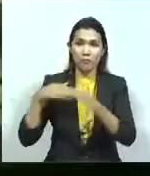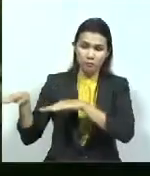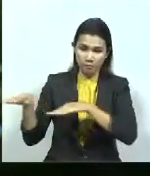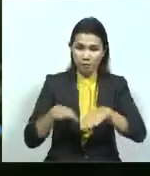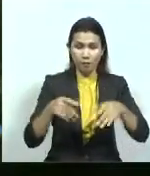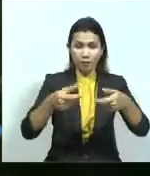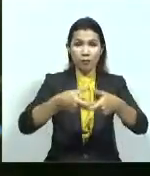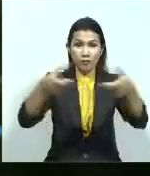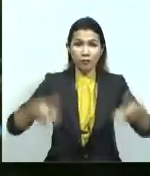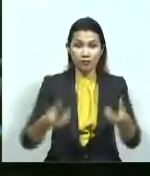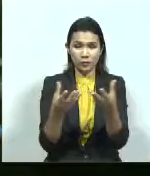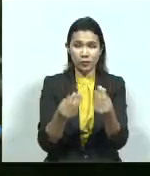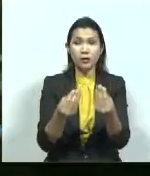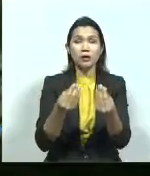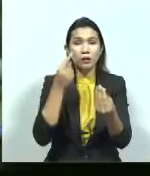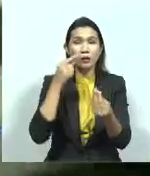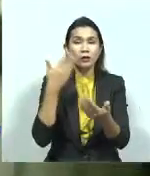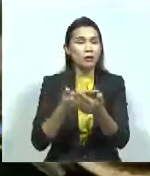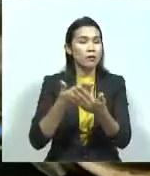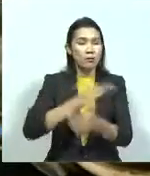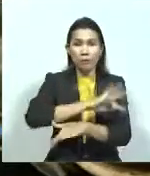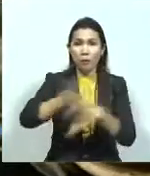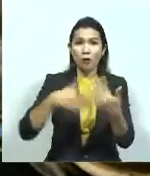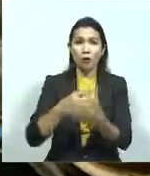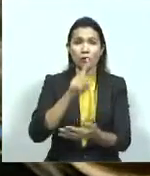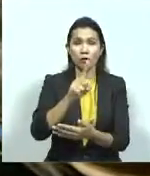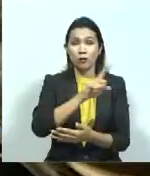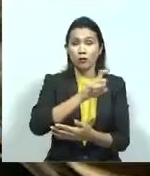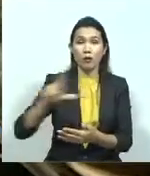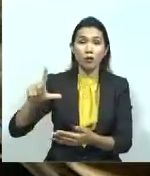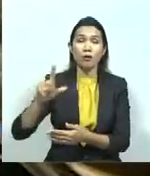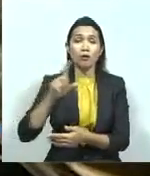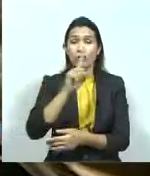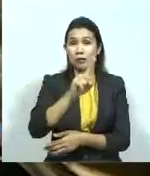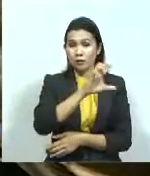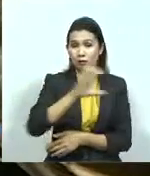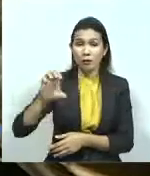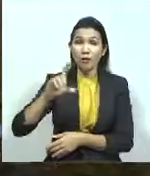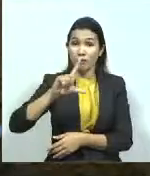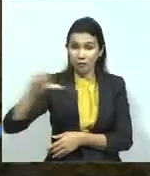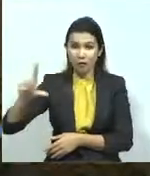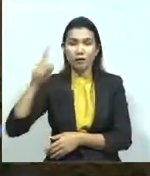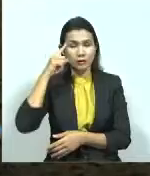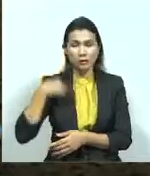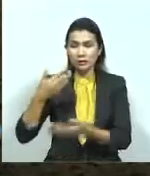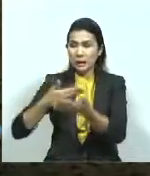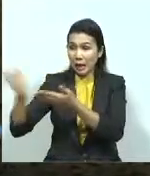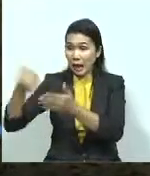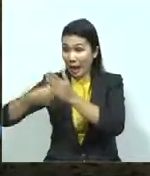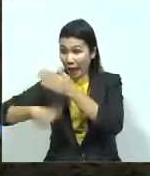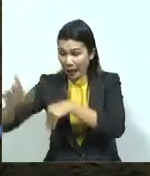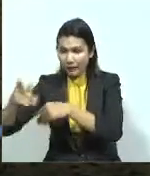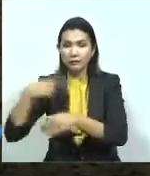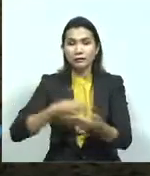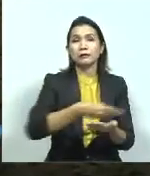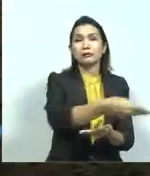ไว้มูลค่ารวมเกือบ100ล้านบาทเพื่อที่จะนำมาขายทอดตลาดชดใช้หนี้ให้เหยื่อทั้งหมดอย่างไรก็ตามพบ